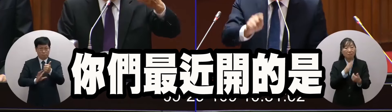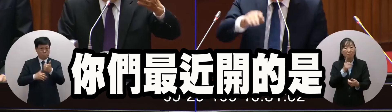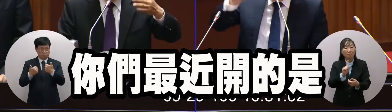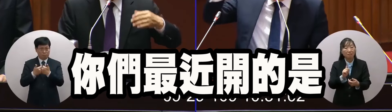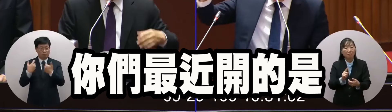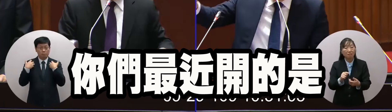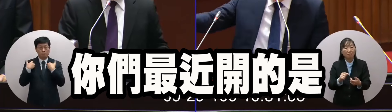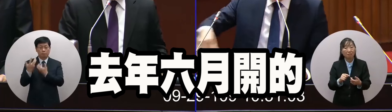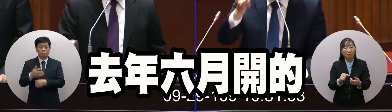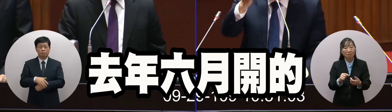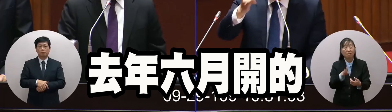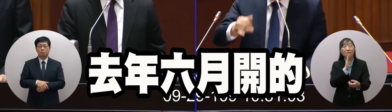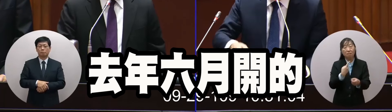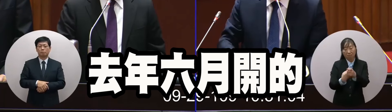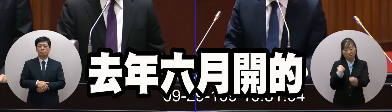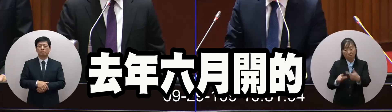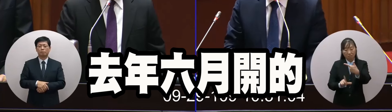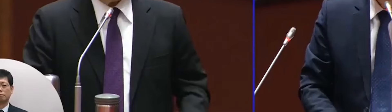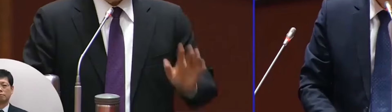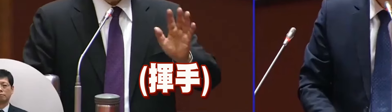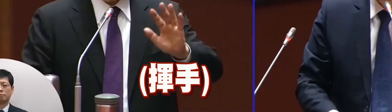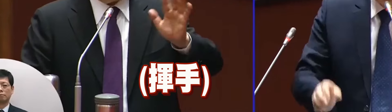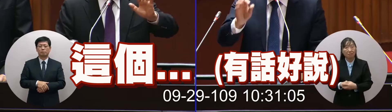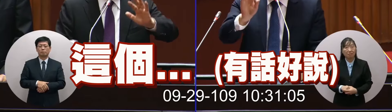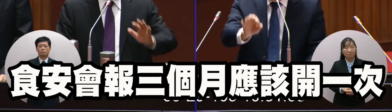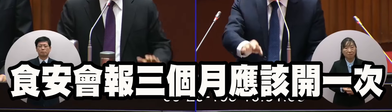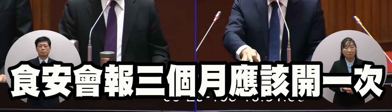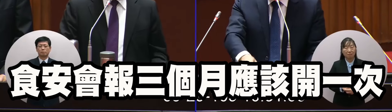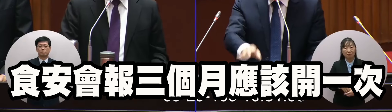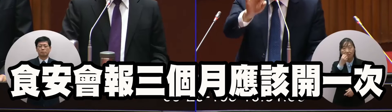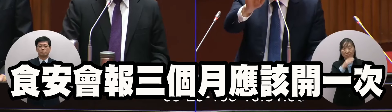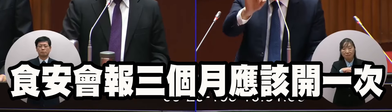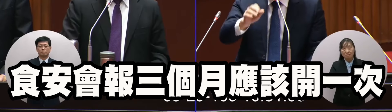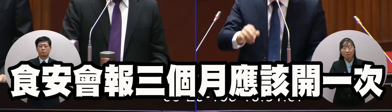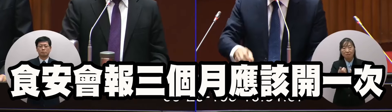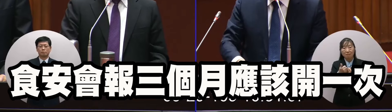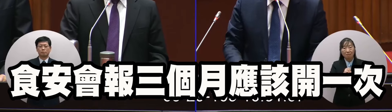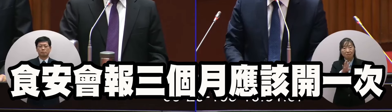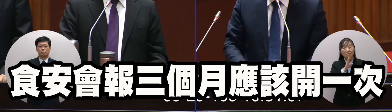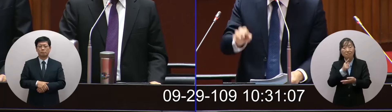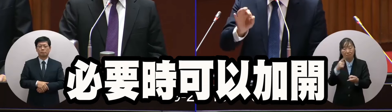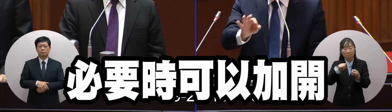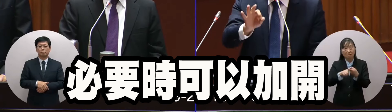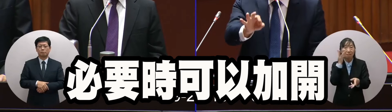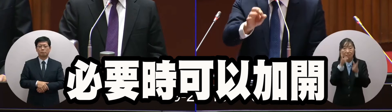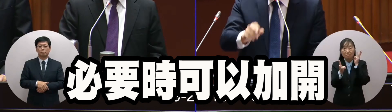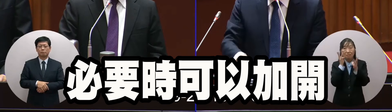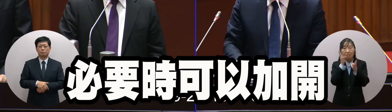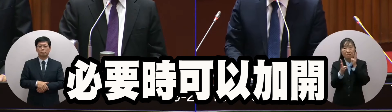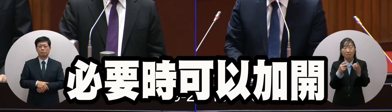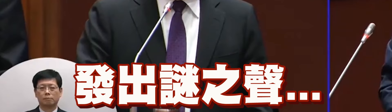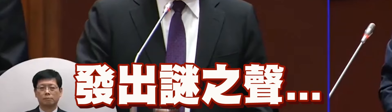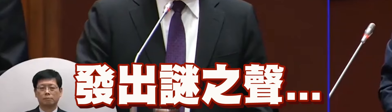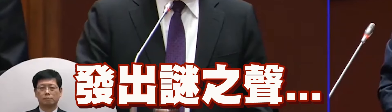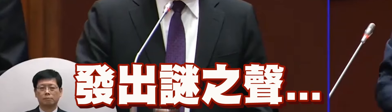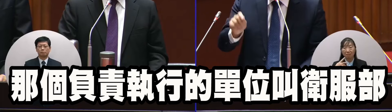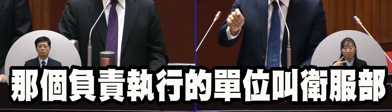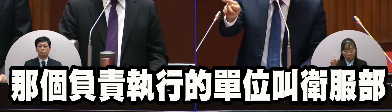你们最近开的是去年六月开的。 这个 食安汇报三个月应该开一次，必要时可以加